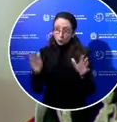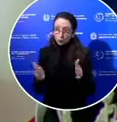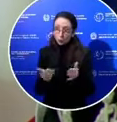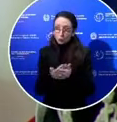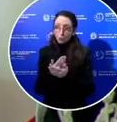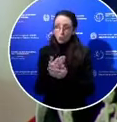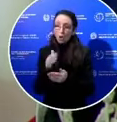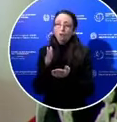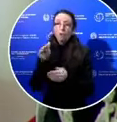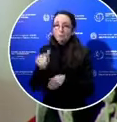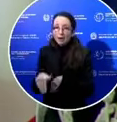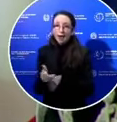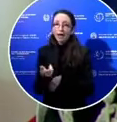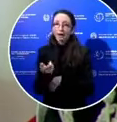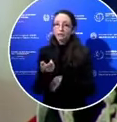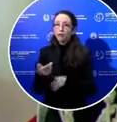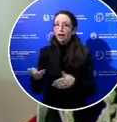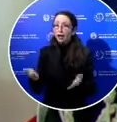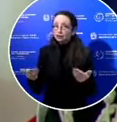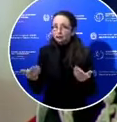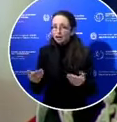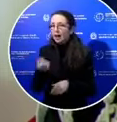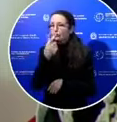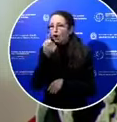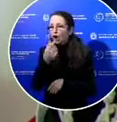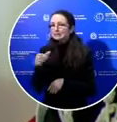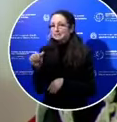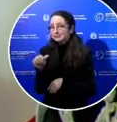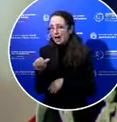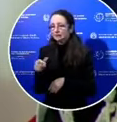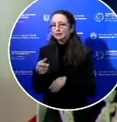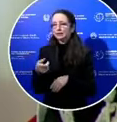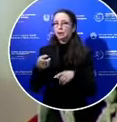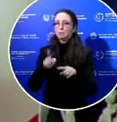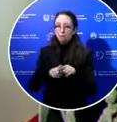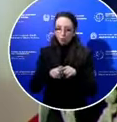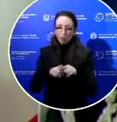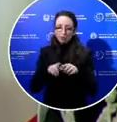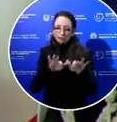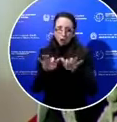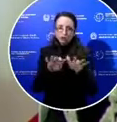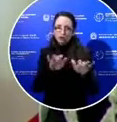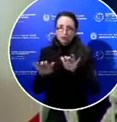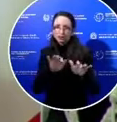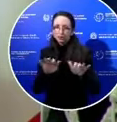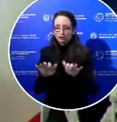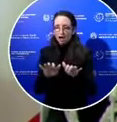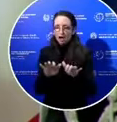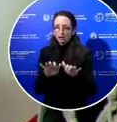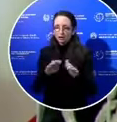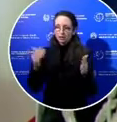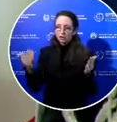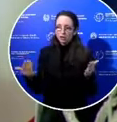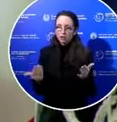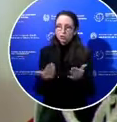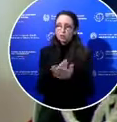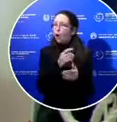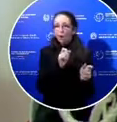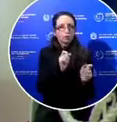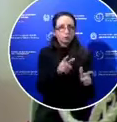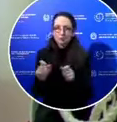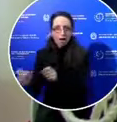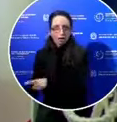grazie alla rapida evoluzione della rete e delle tecnologie digitali. Nuovi circuiti di spaccio. Si staccano